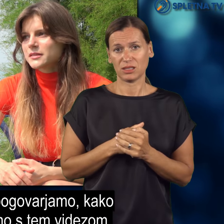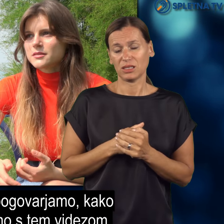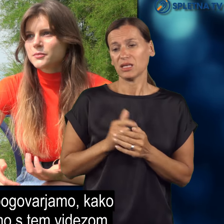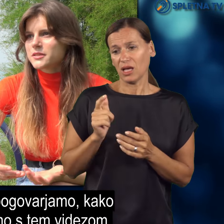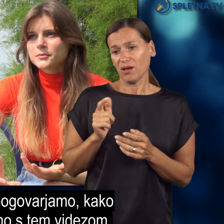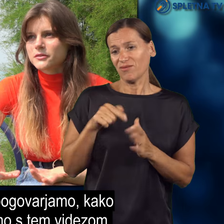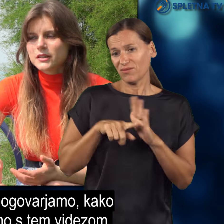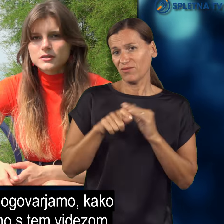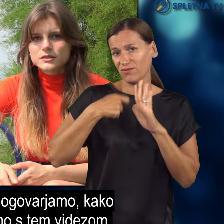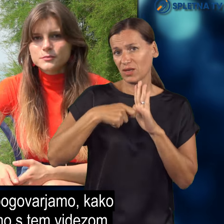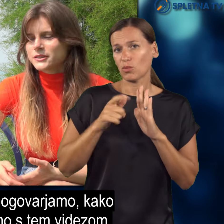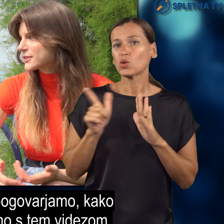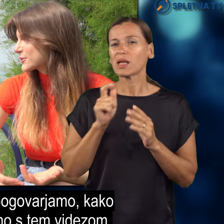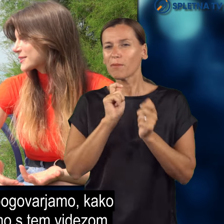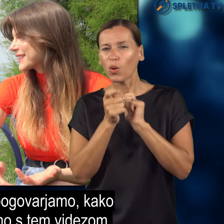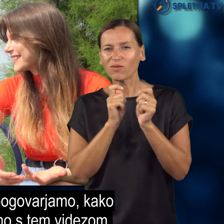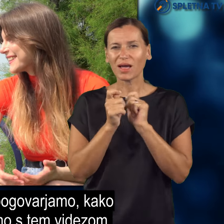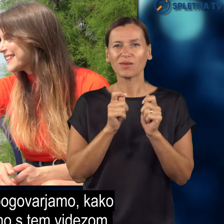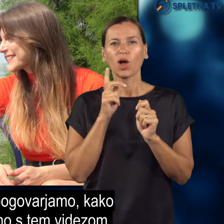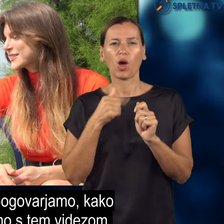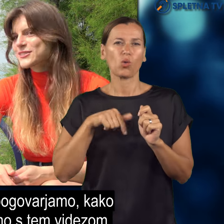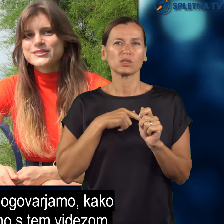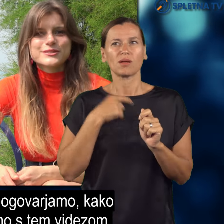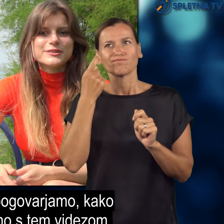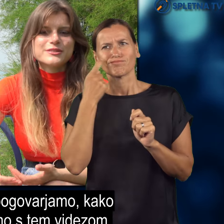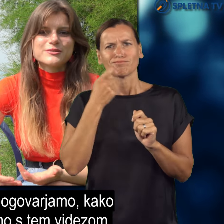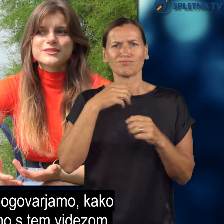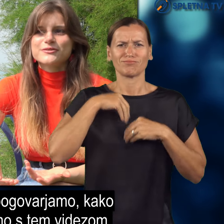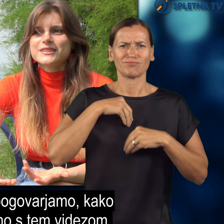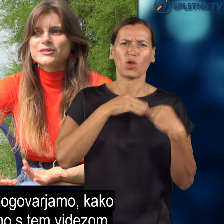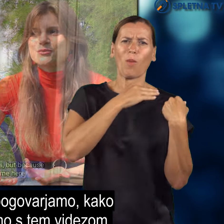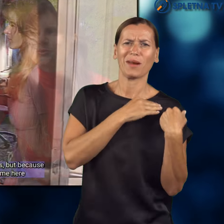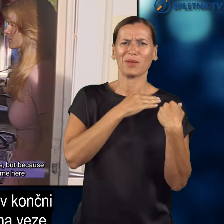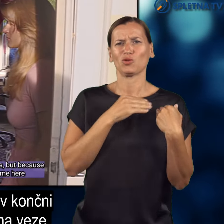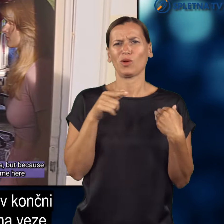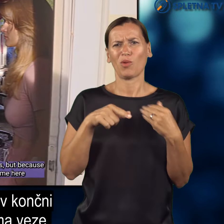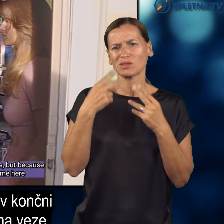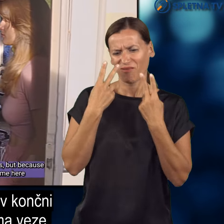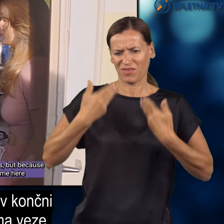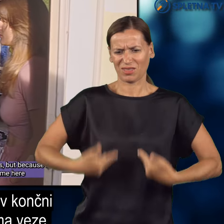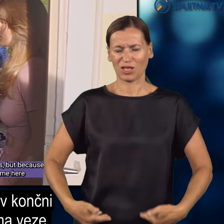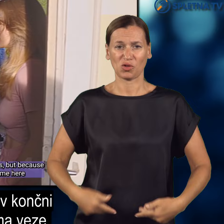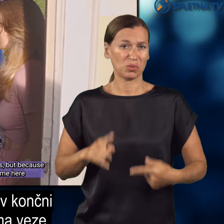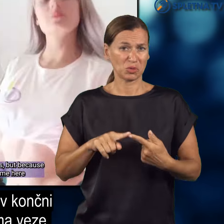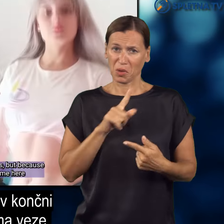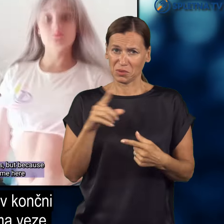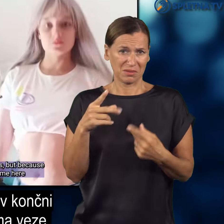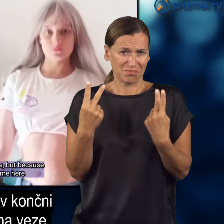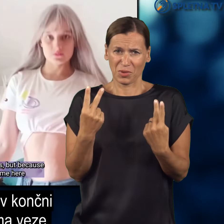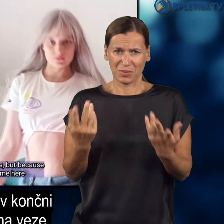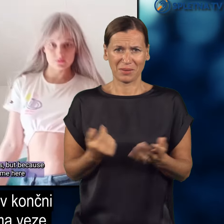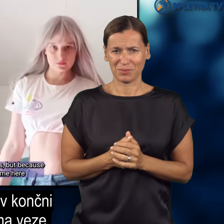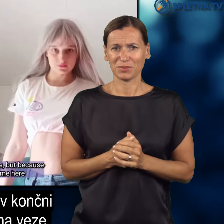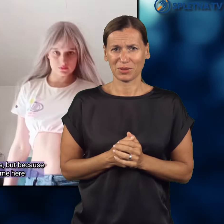In ja, recimo, potem se pogovarjava o tem, pač, kako se obremenjujemo s tem videzom, čeprav pač v končni fazi res nima veze.